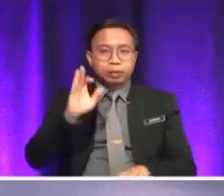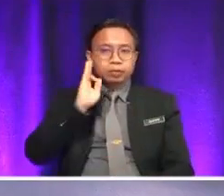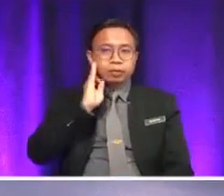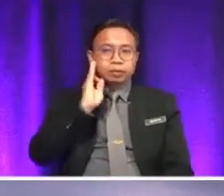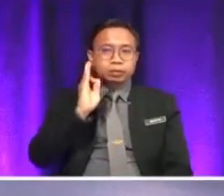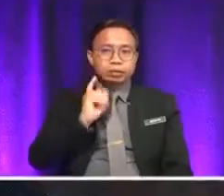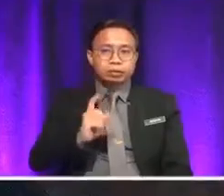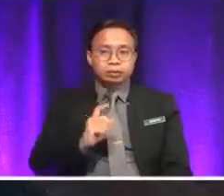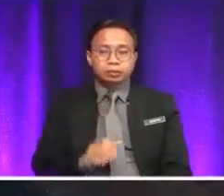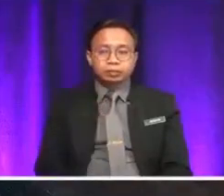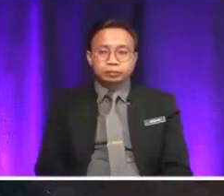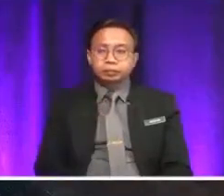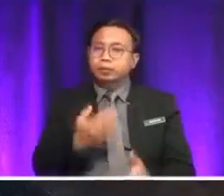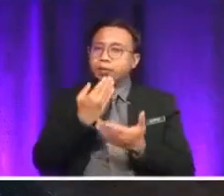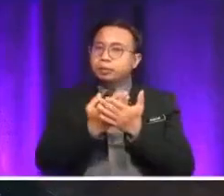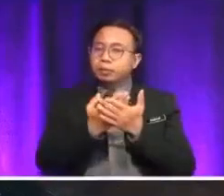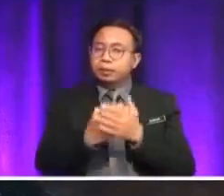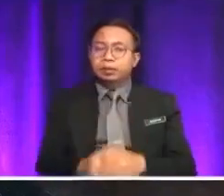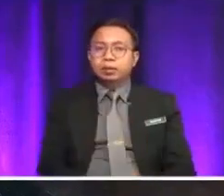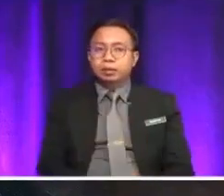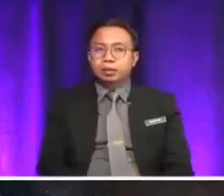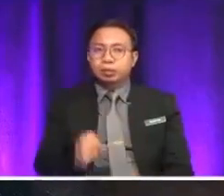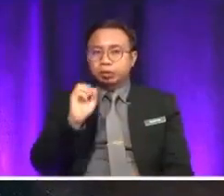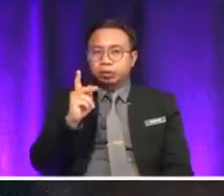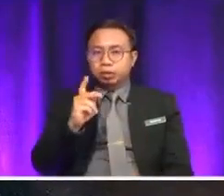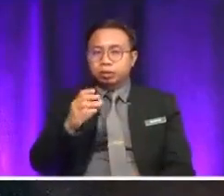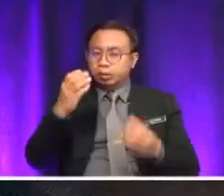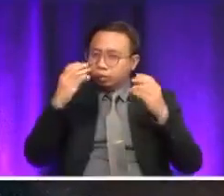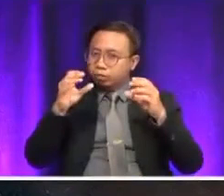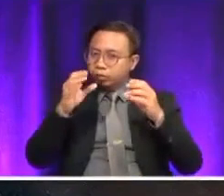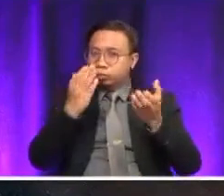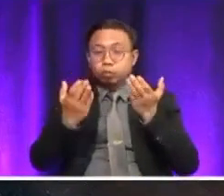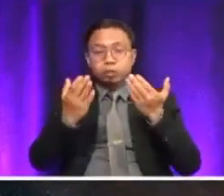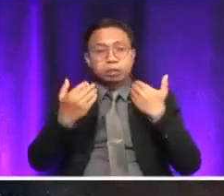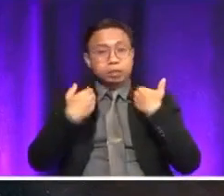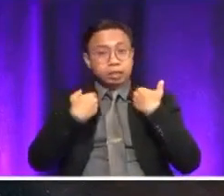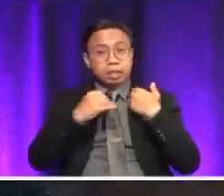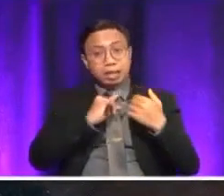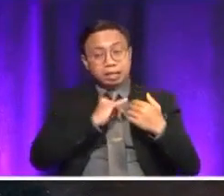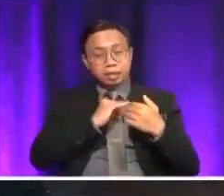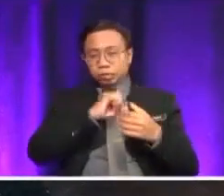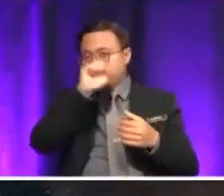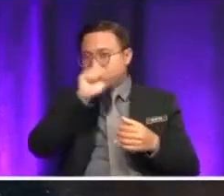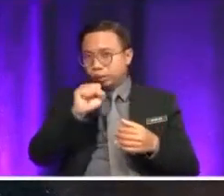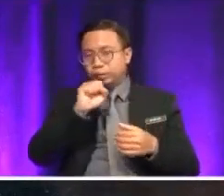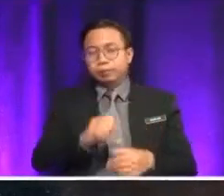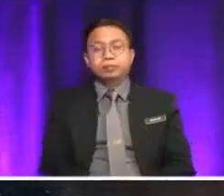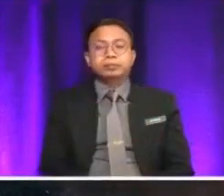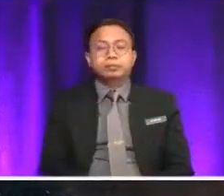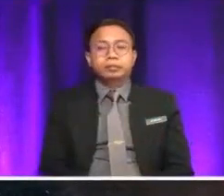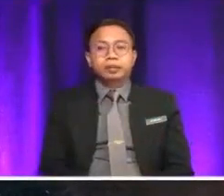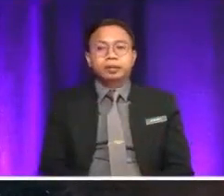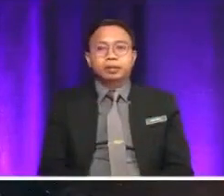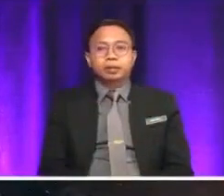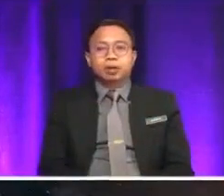Fazila. Baik cikgu. Okey, cikgu, mungkin saya nak tanya satu soalan bonus boleh ke cikgu? Boleh. Sebab kadang bukan apa